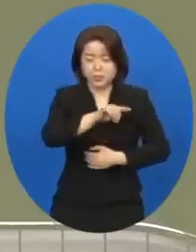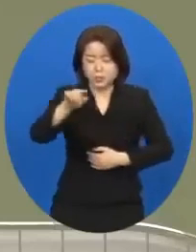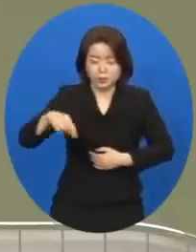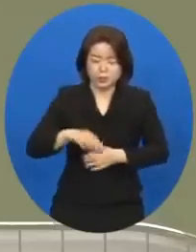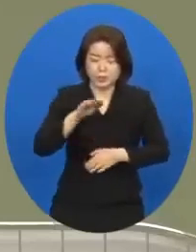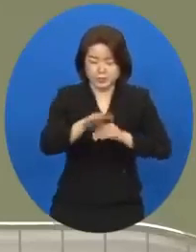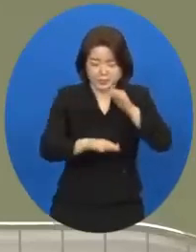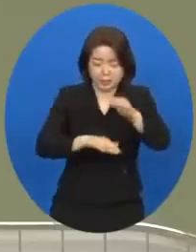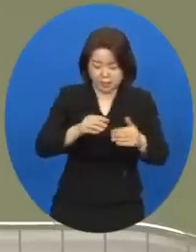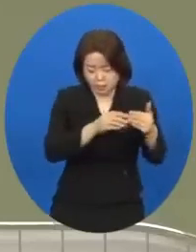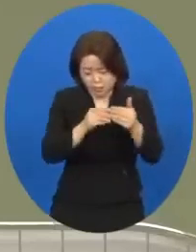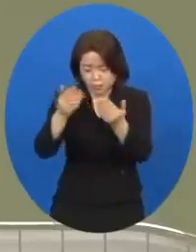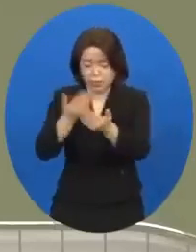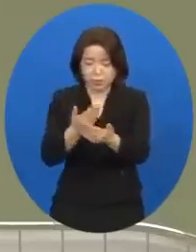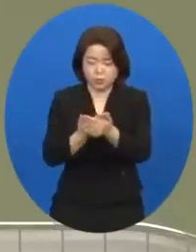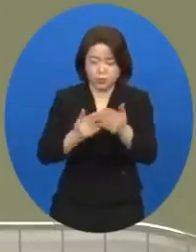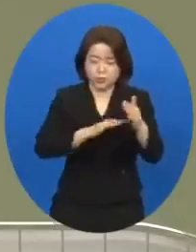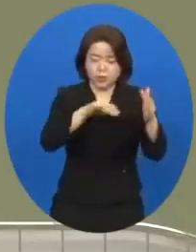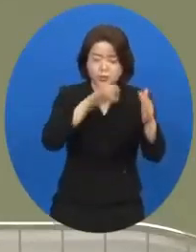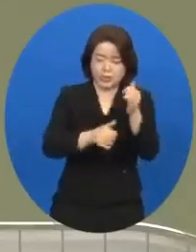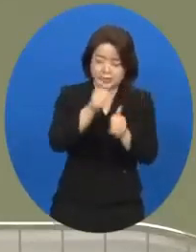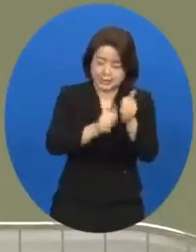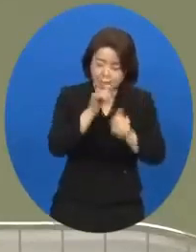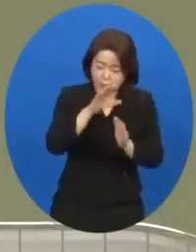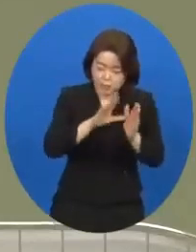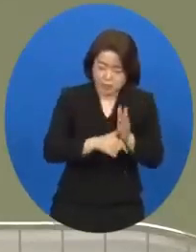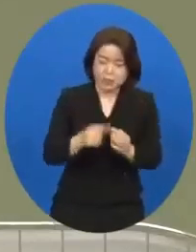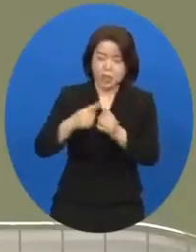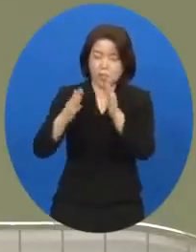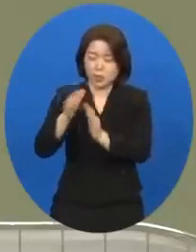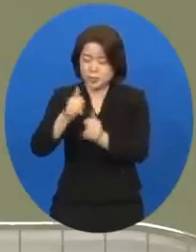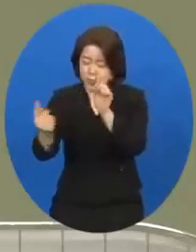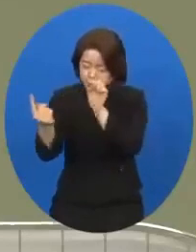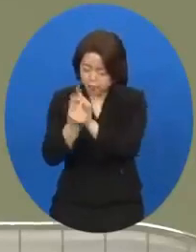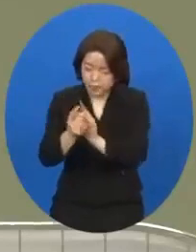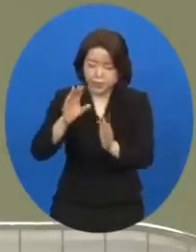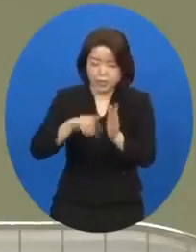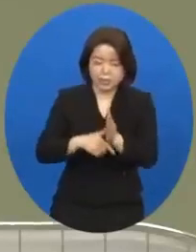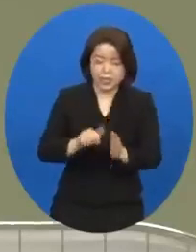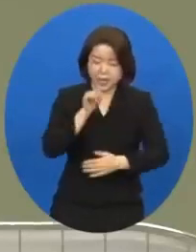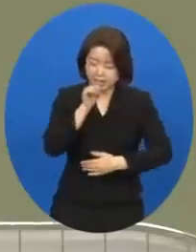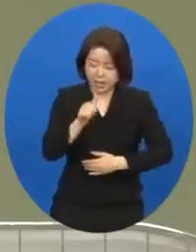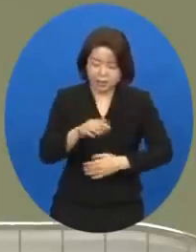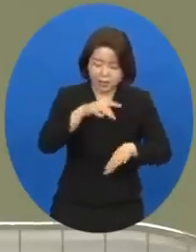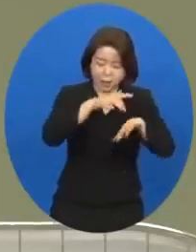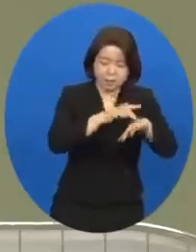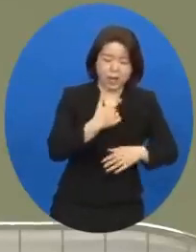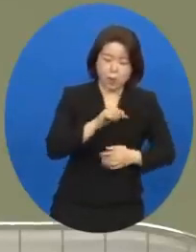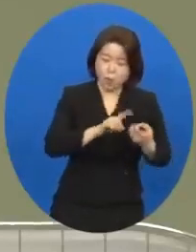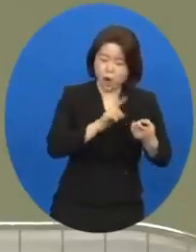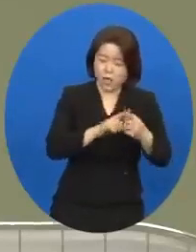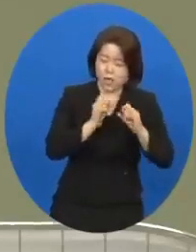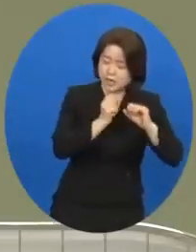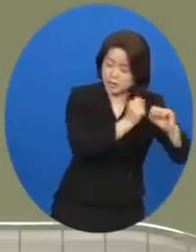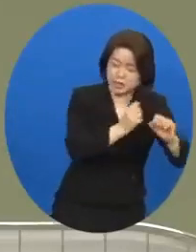이끄소서. 가정 안에 시험이 있을 때, 교회 안에 시험이 닥칠 때 절대로 마귀가 원하는 대로는